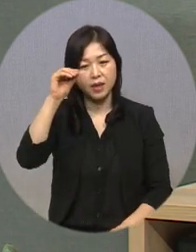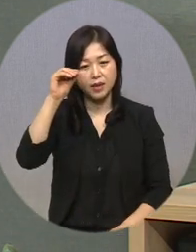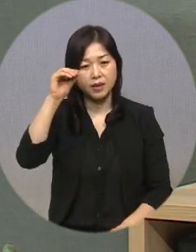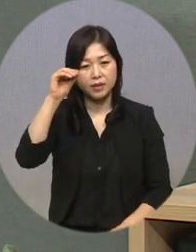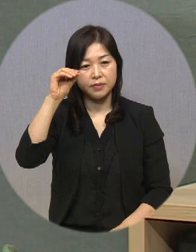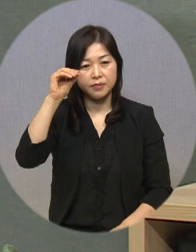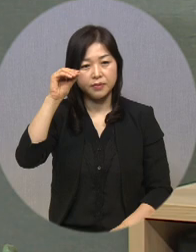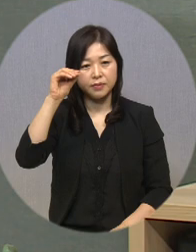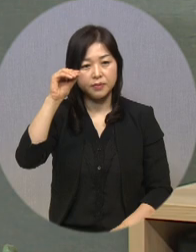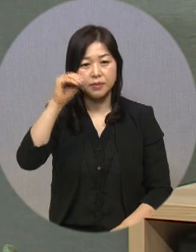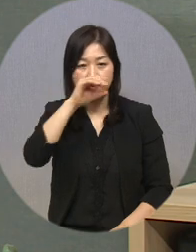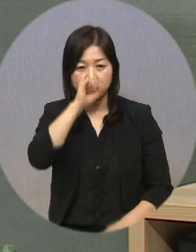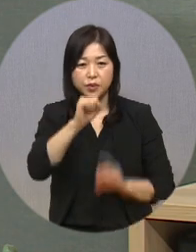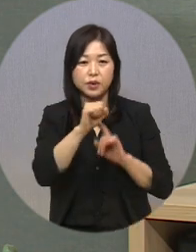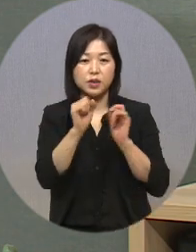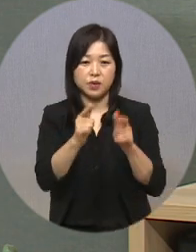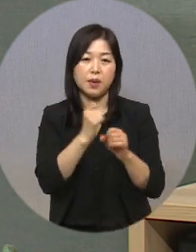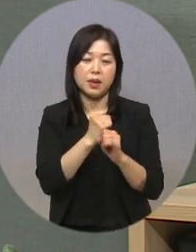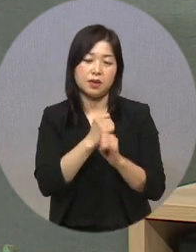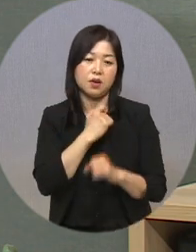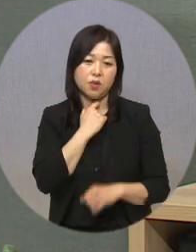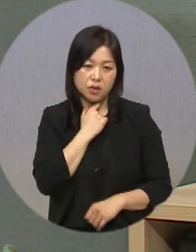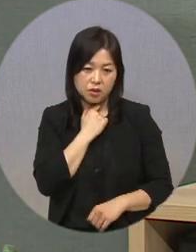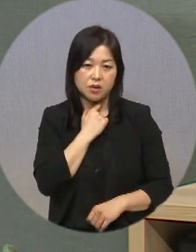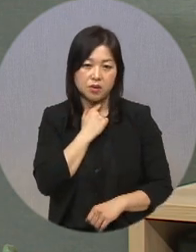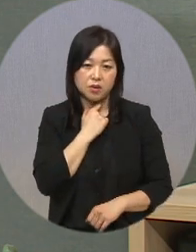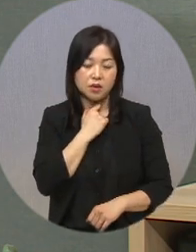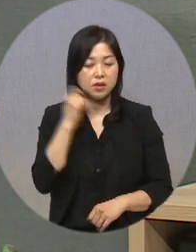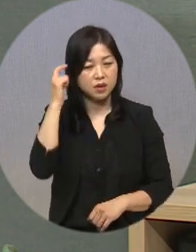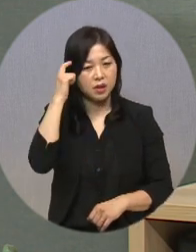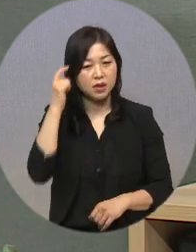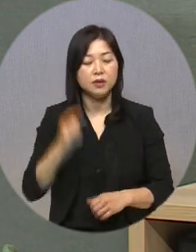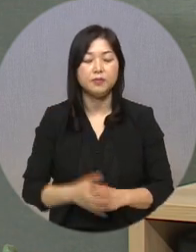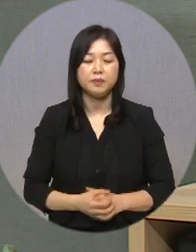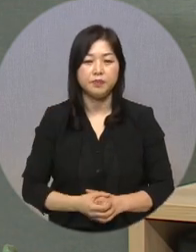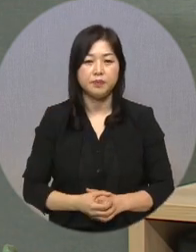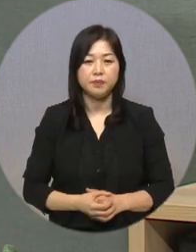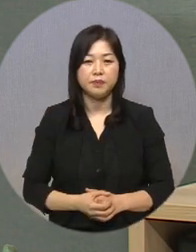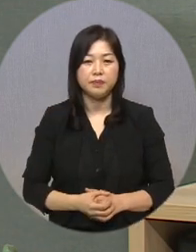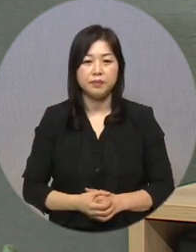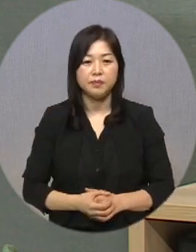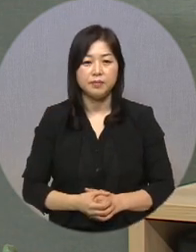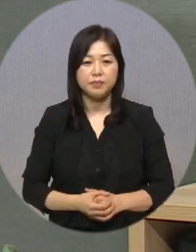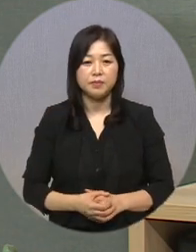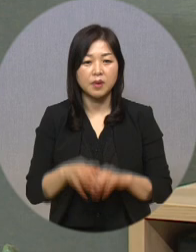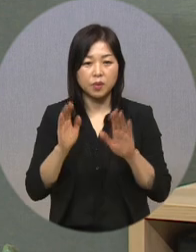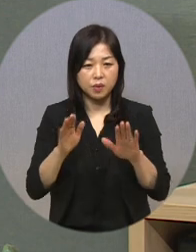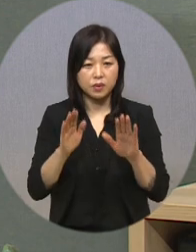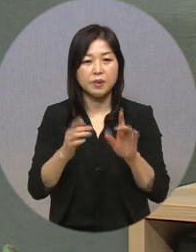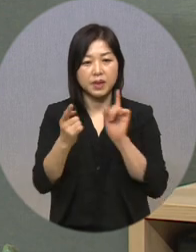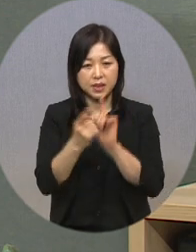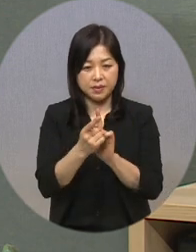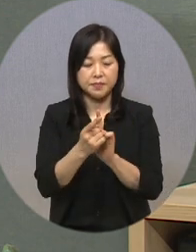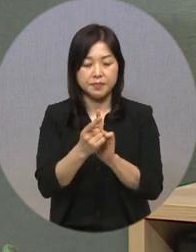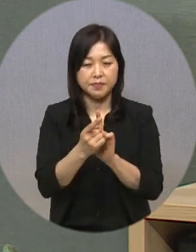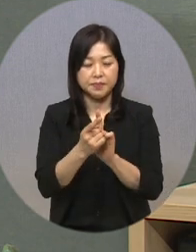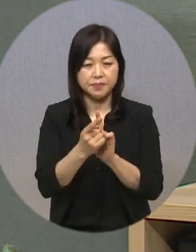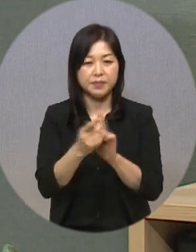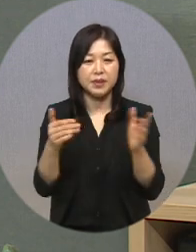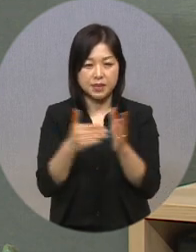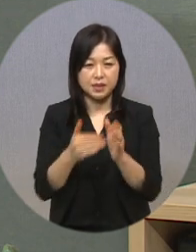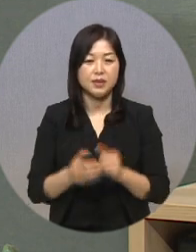삼아 좋은 계기가 될 수 있도록 했으면 어떨까 하는 생각도 가져봅니다. 오늘 만남은